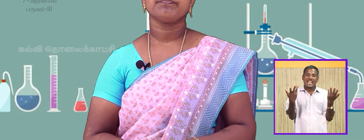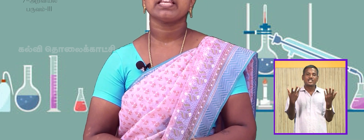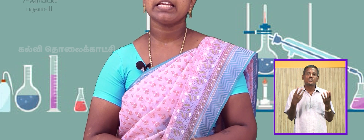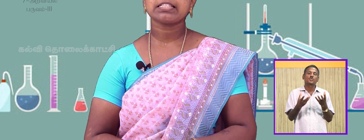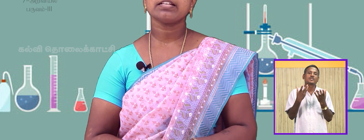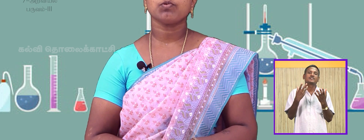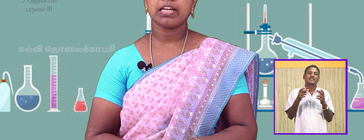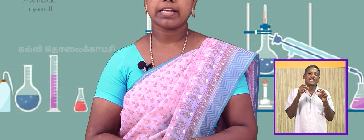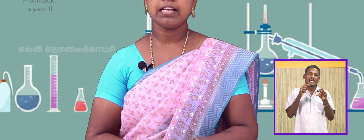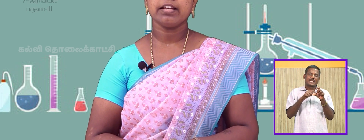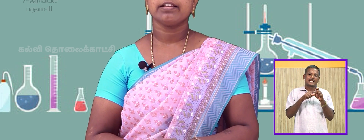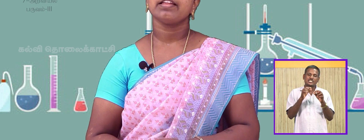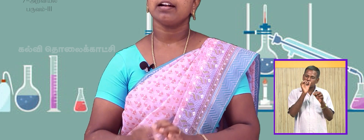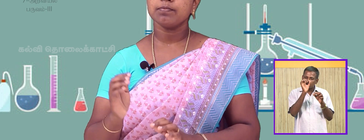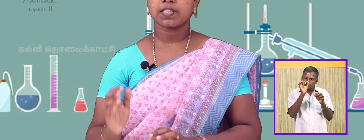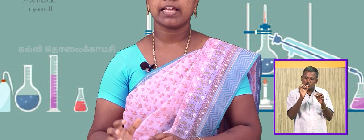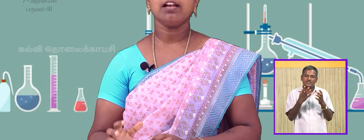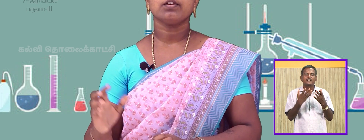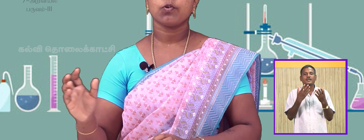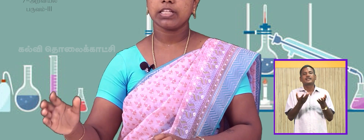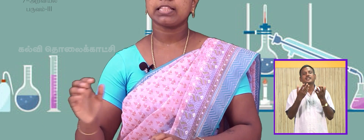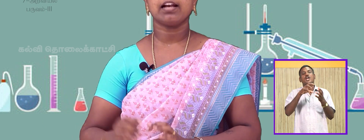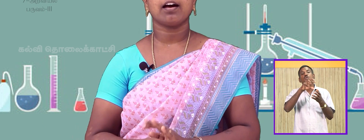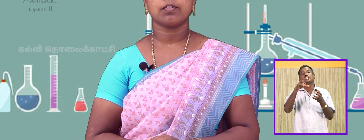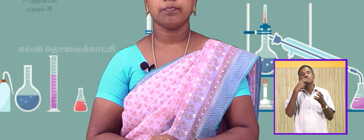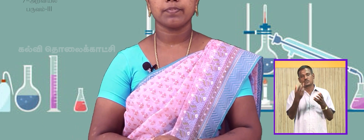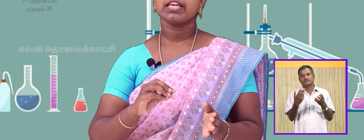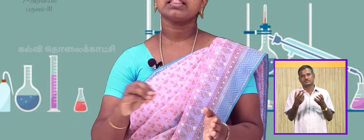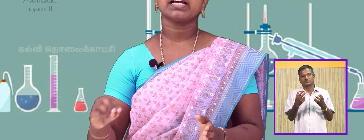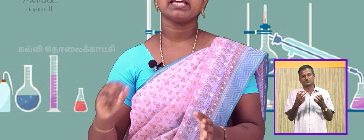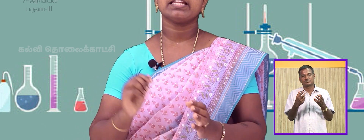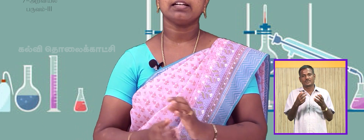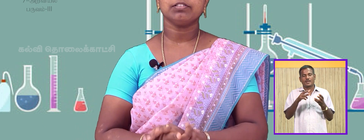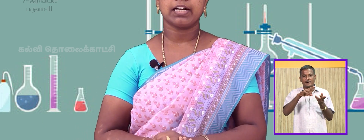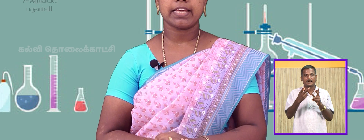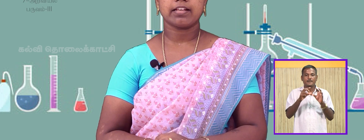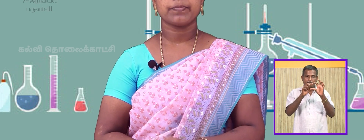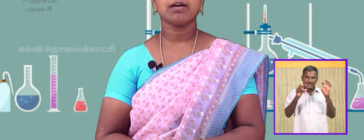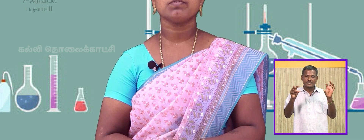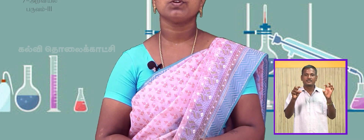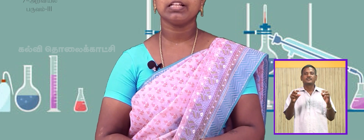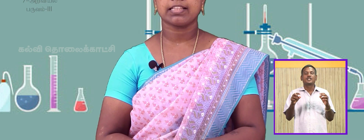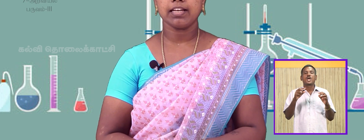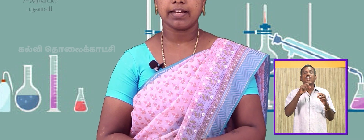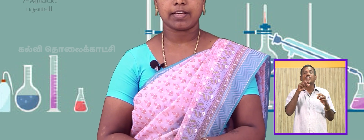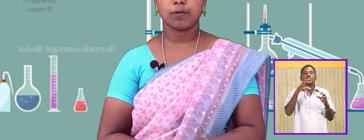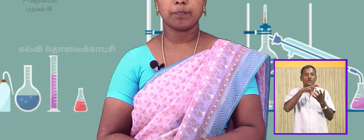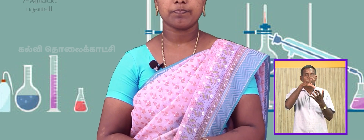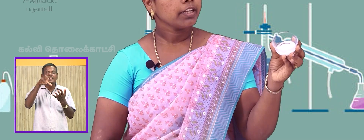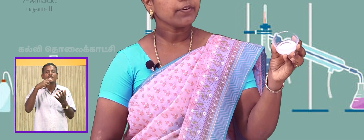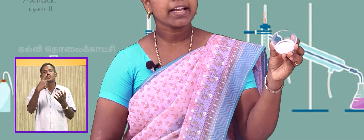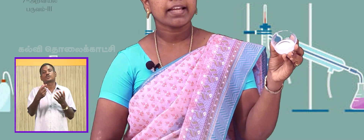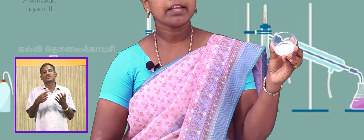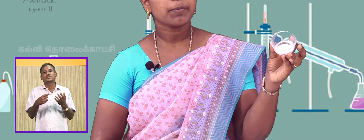சூழ்நிலையில் ஈஸ்டின் முன்னிலையில் நிகழும் செயல் நொதித்தல் ஆகும். இத்தகைய நிகழ்வுகளை நாம் நொதித்தல்